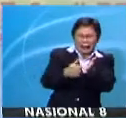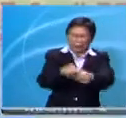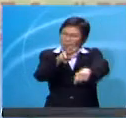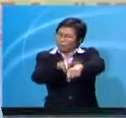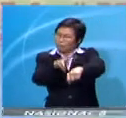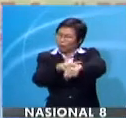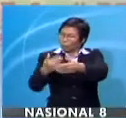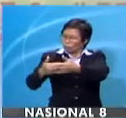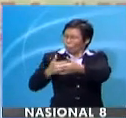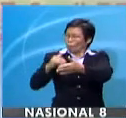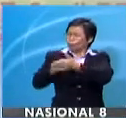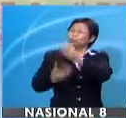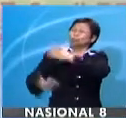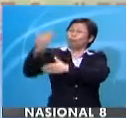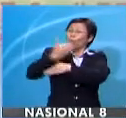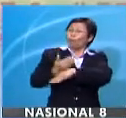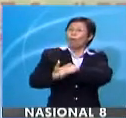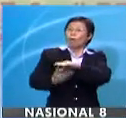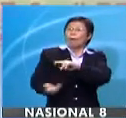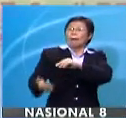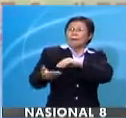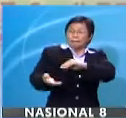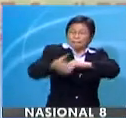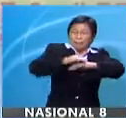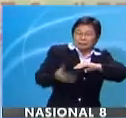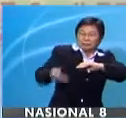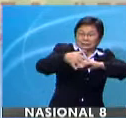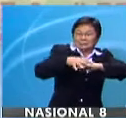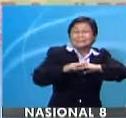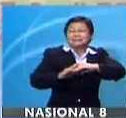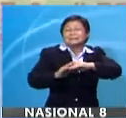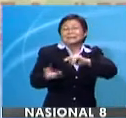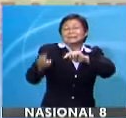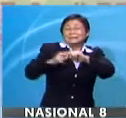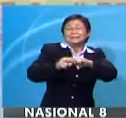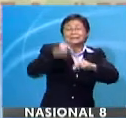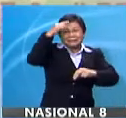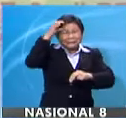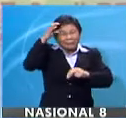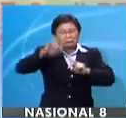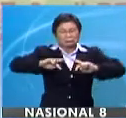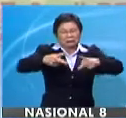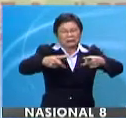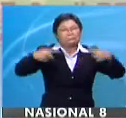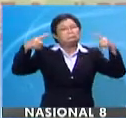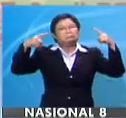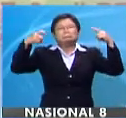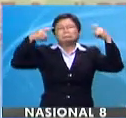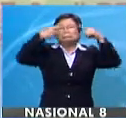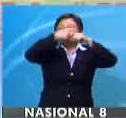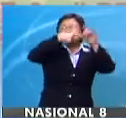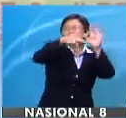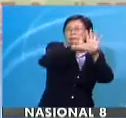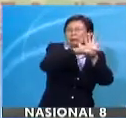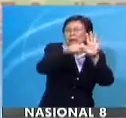amarannya sebelum ini penambakan besar-besaran oleh negara China baginya memberi implikasi yang negatif selain